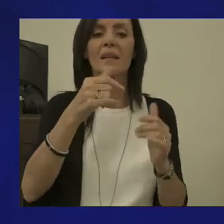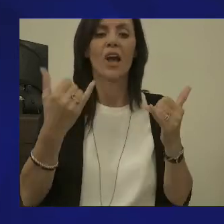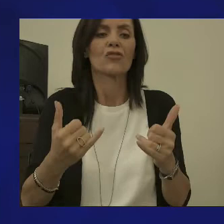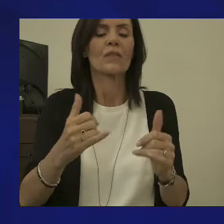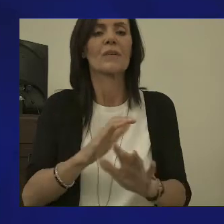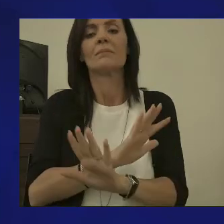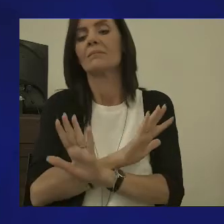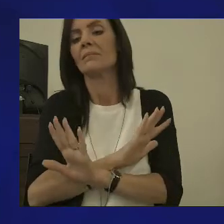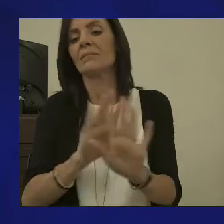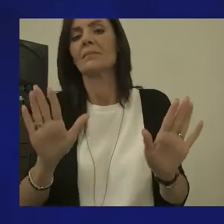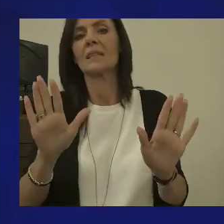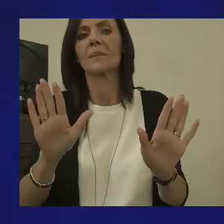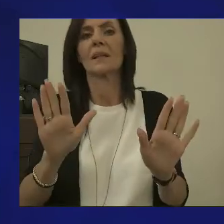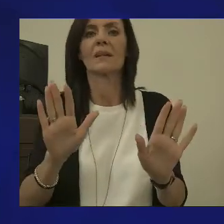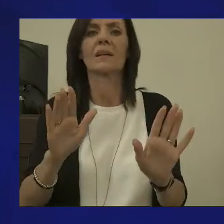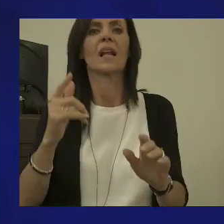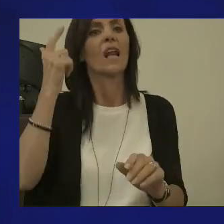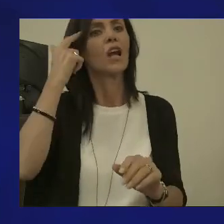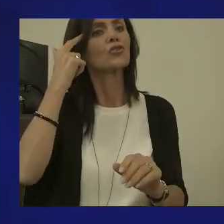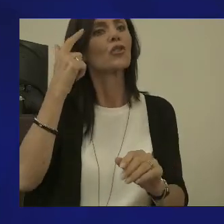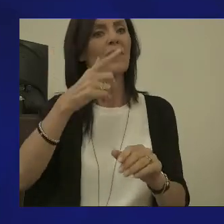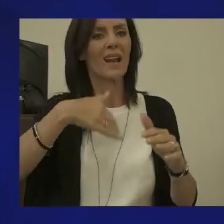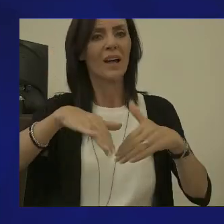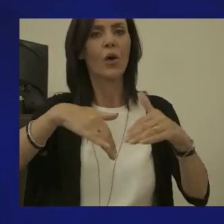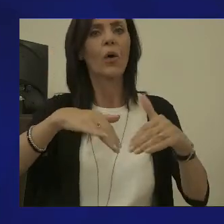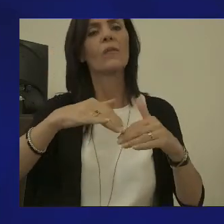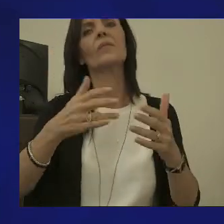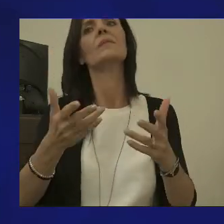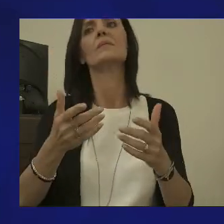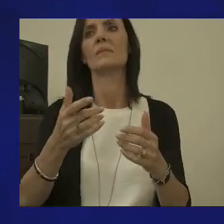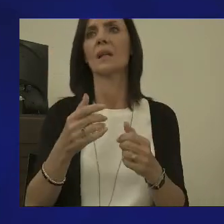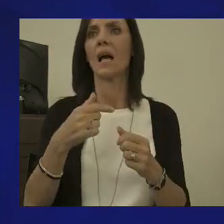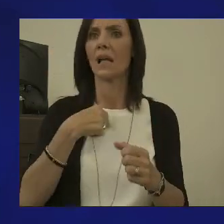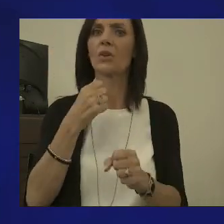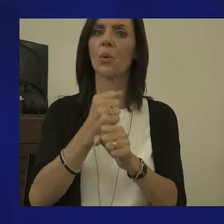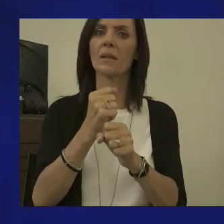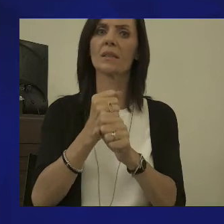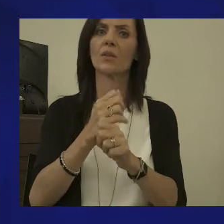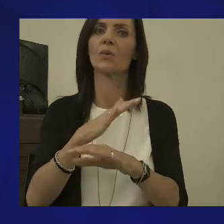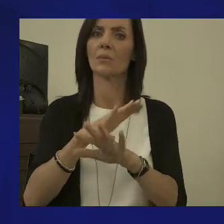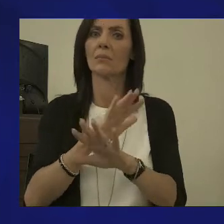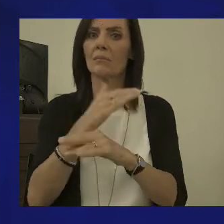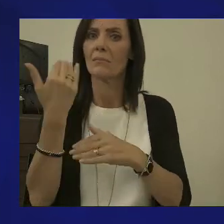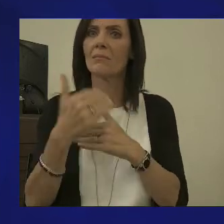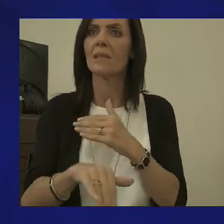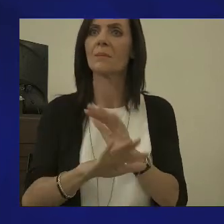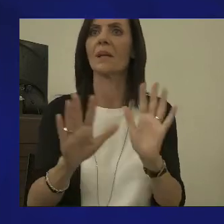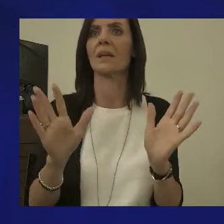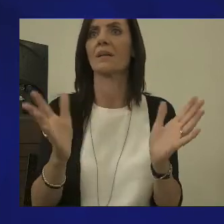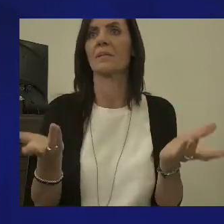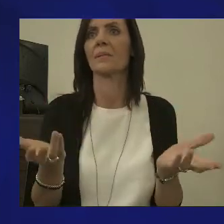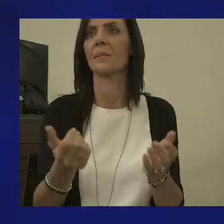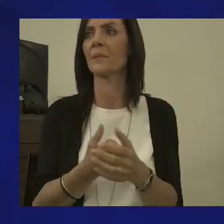מספיק ודי לעשות חושבים על כל הרחוב הזה ועל הרחובות מסביב. אבל עשינו מספיק ודי, ומה שהיה בצנרת, בצנרת,